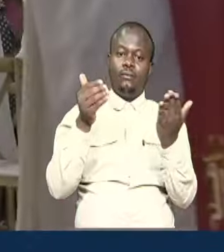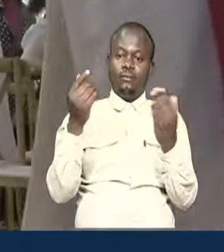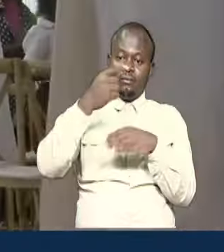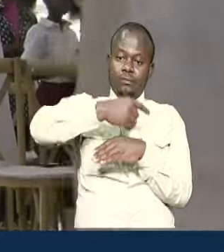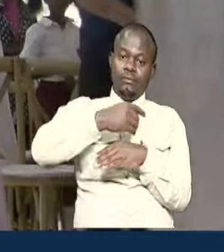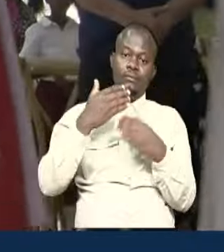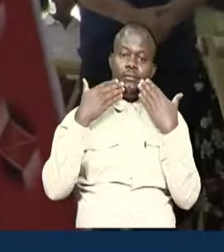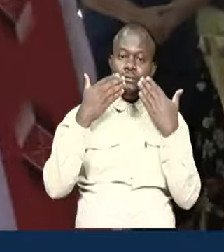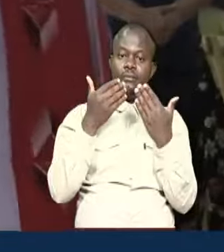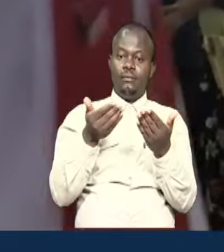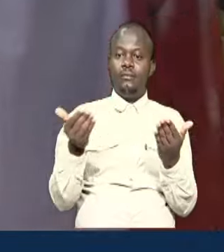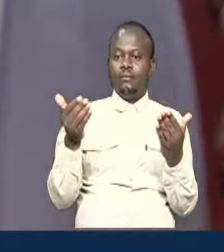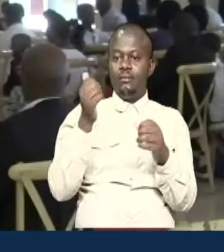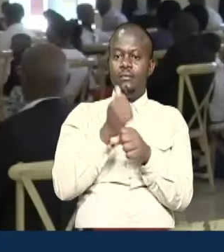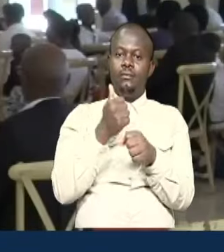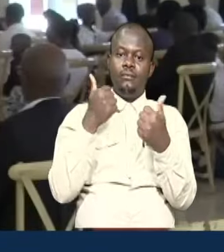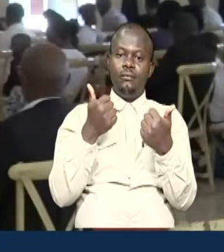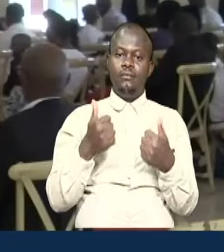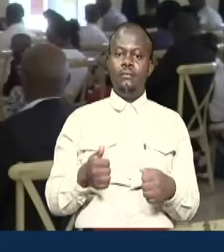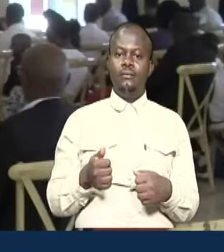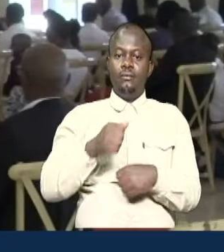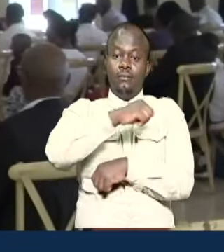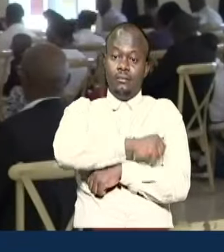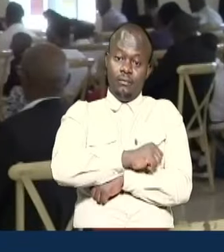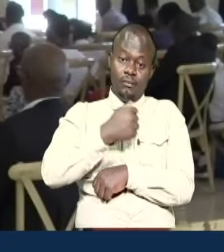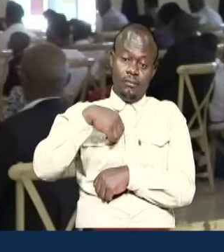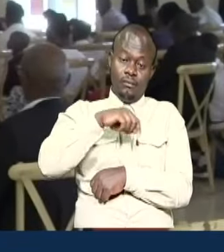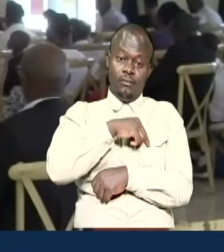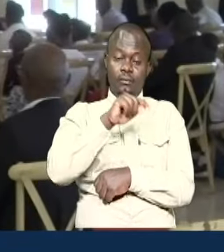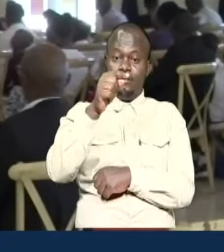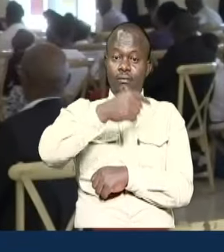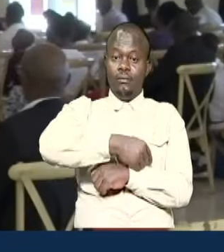wo gushimira abana ko bakoze neza. Ishuri rero uno munsi akaba ari umunsi